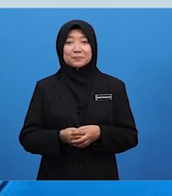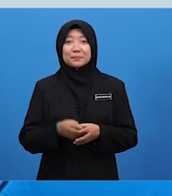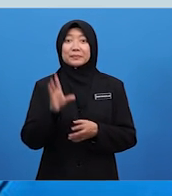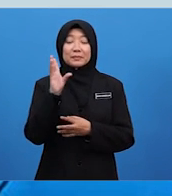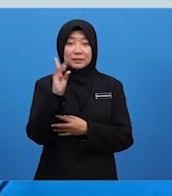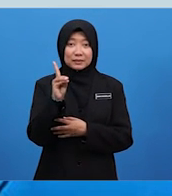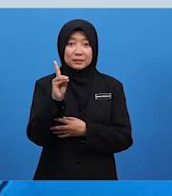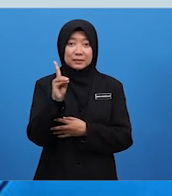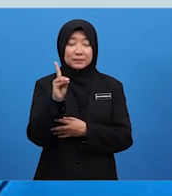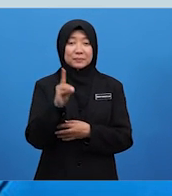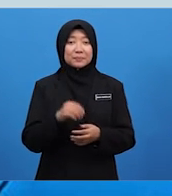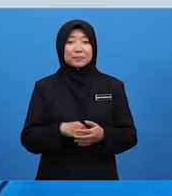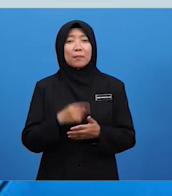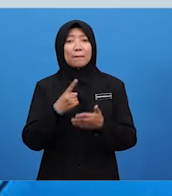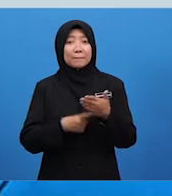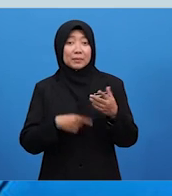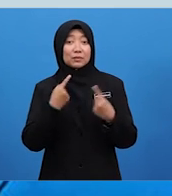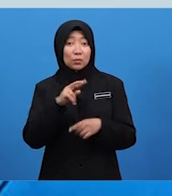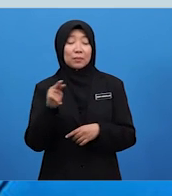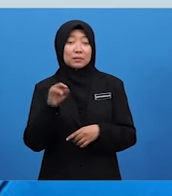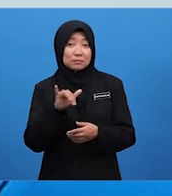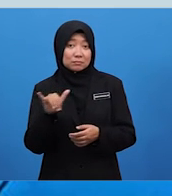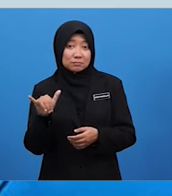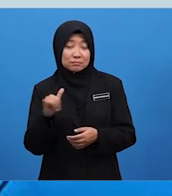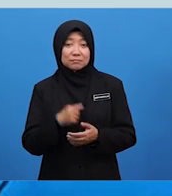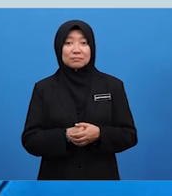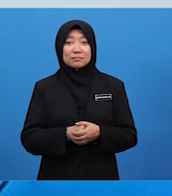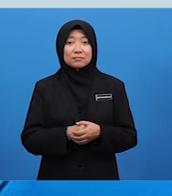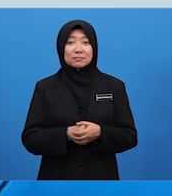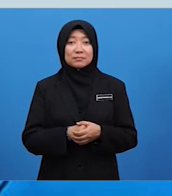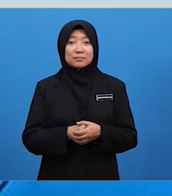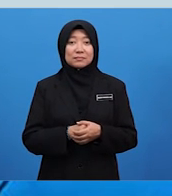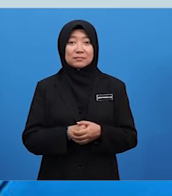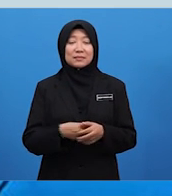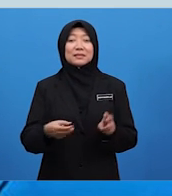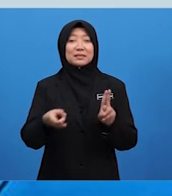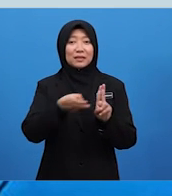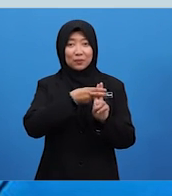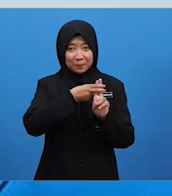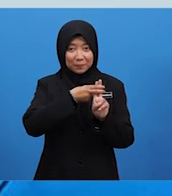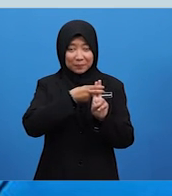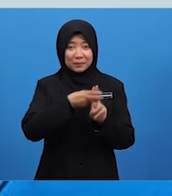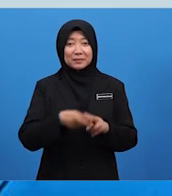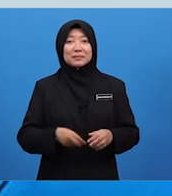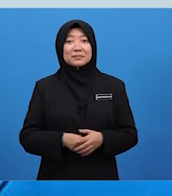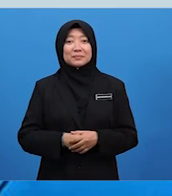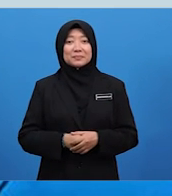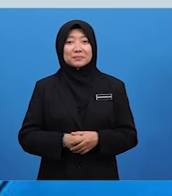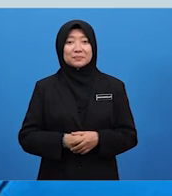Seterusnya, D. Apakah jawapannya di situ? Ya, jawapannya cangkuk dan